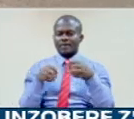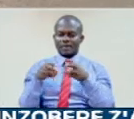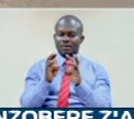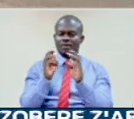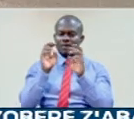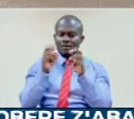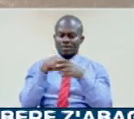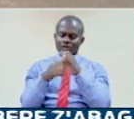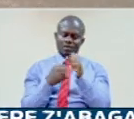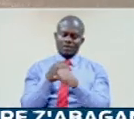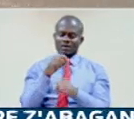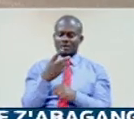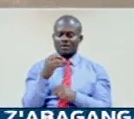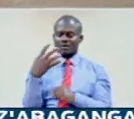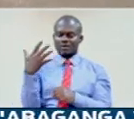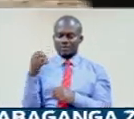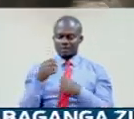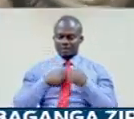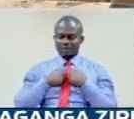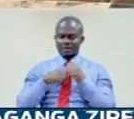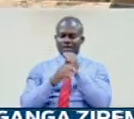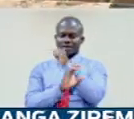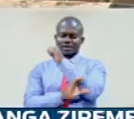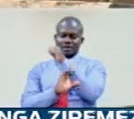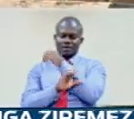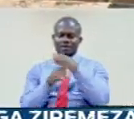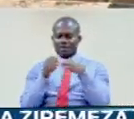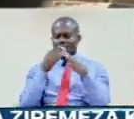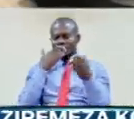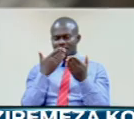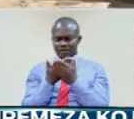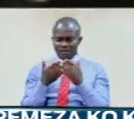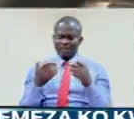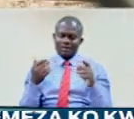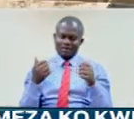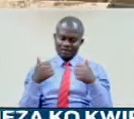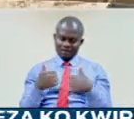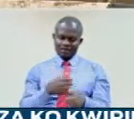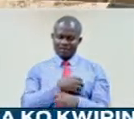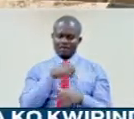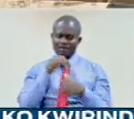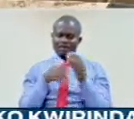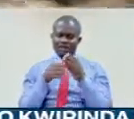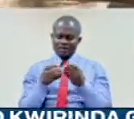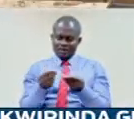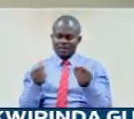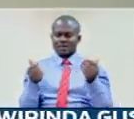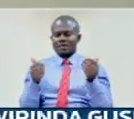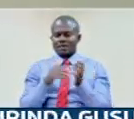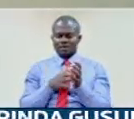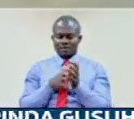ngo mu 2050 u Rwanda ruzaba ari igihugu cyubatse neza neza ubukungu butangiza ibidukikije kandi